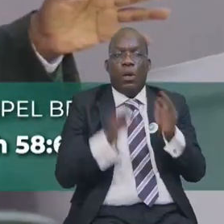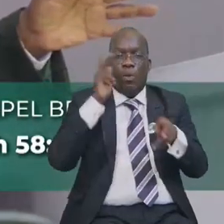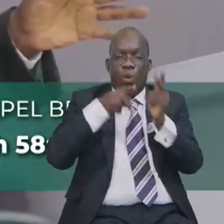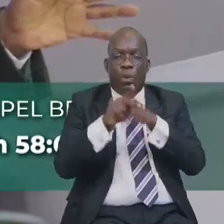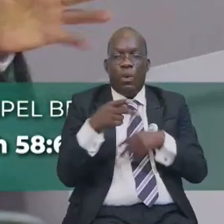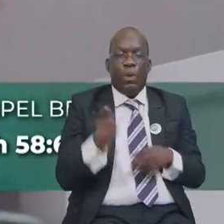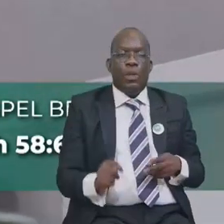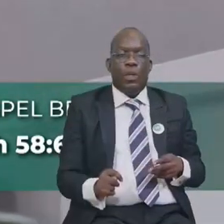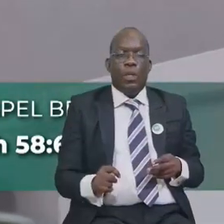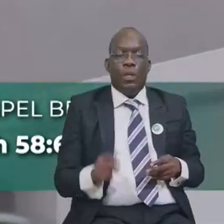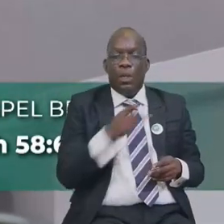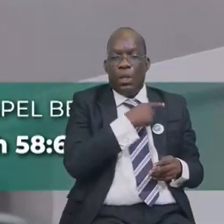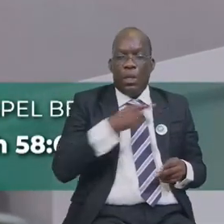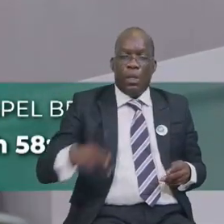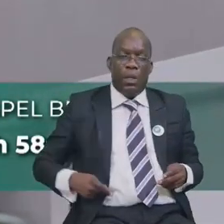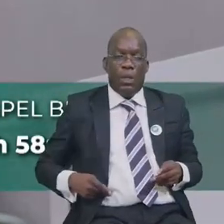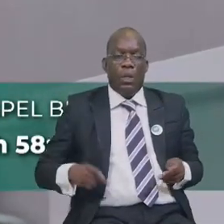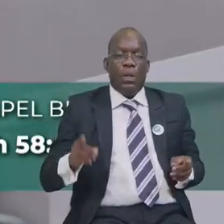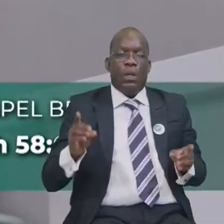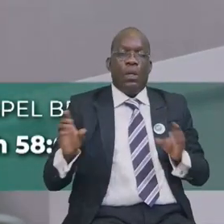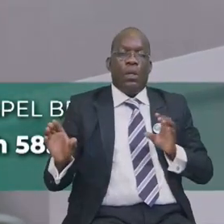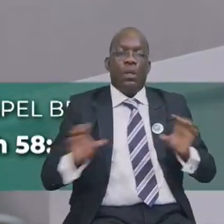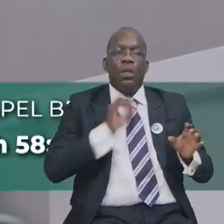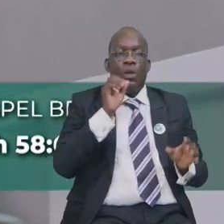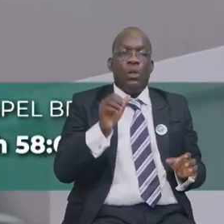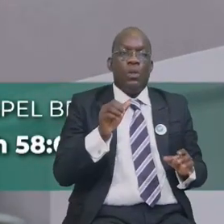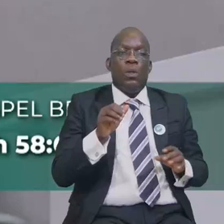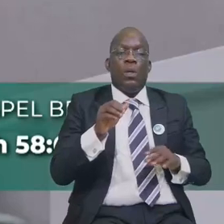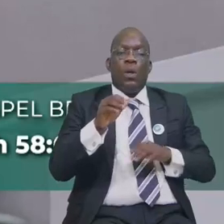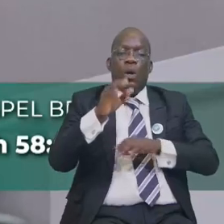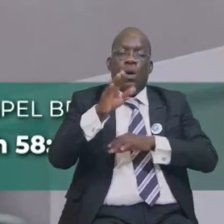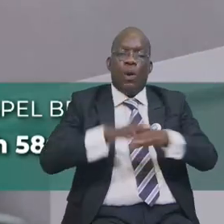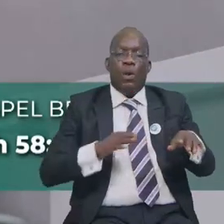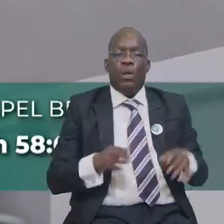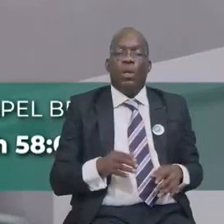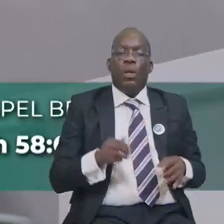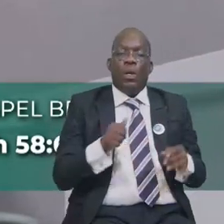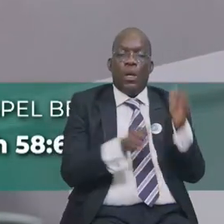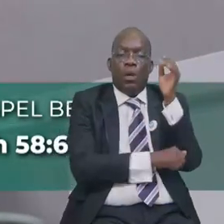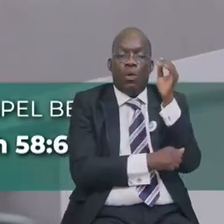Le roi de Abimélec n'appelait pas Abraham